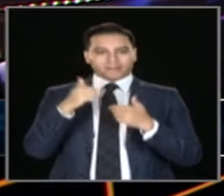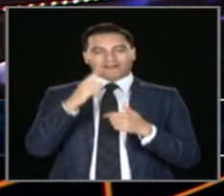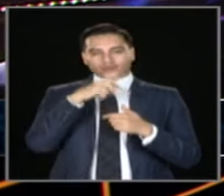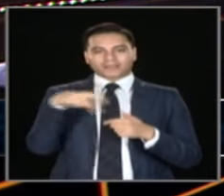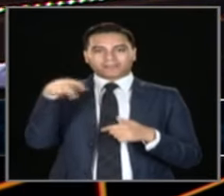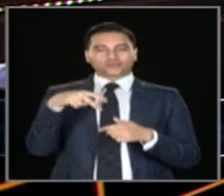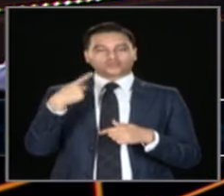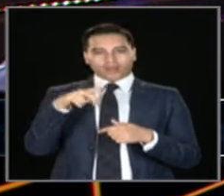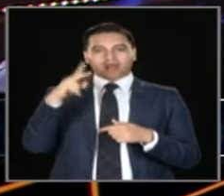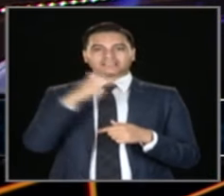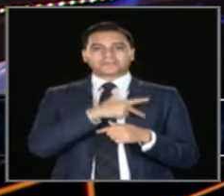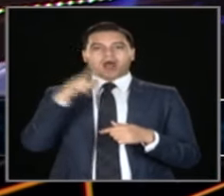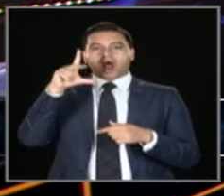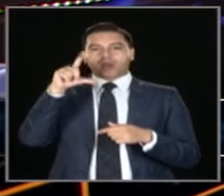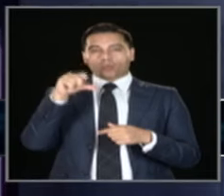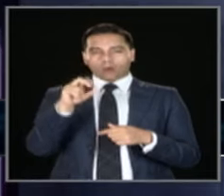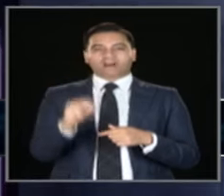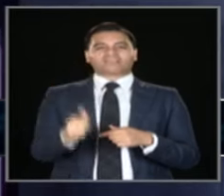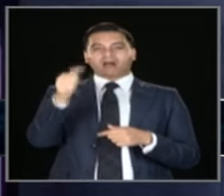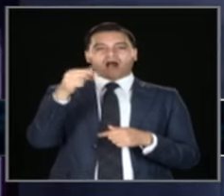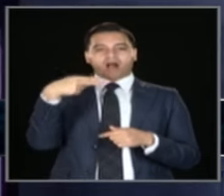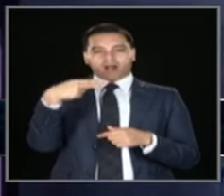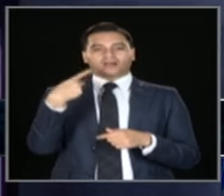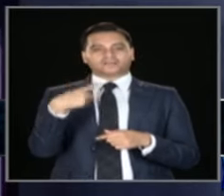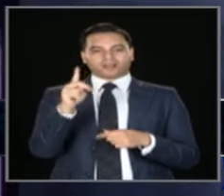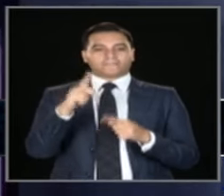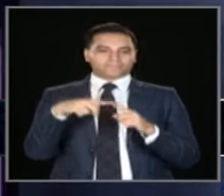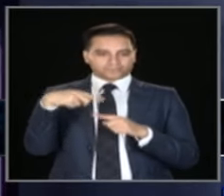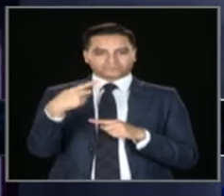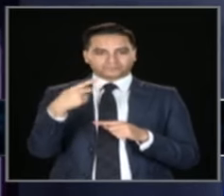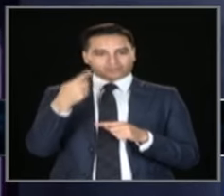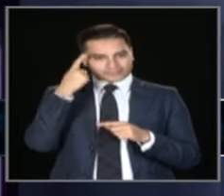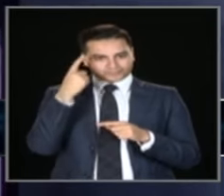هو الحمض الذي يساعد في الوقاية من فقر الدم؟